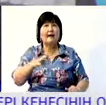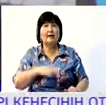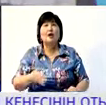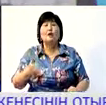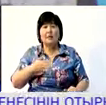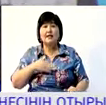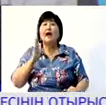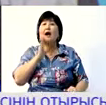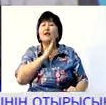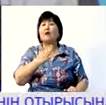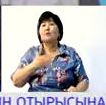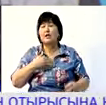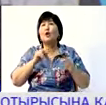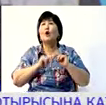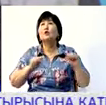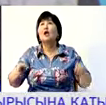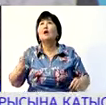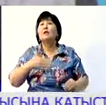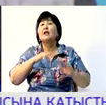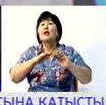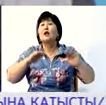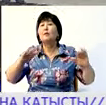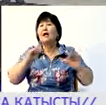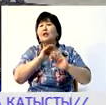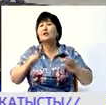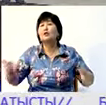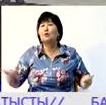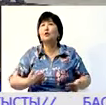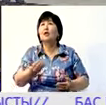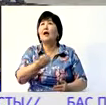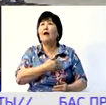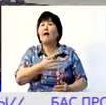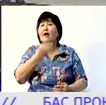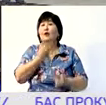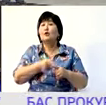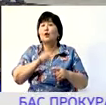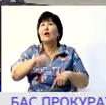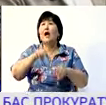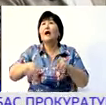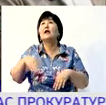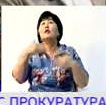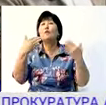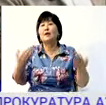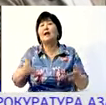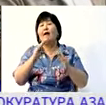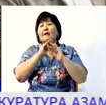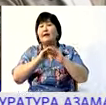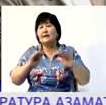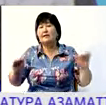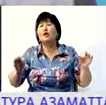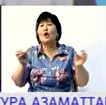де анамын, мен де ұстазмын, мен де балаларым тыныштықта өмір сүрген қалайын. Сондықтан да ағайын, мінекей,